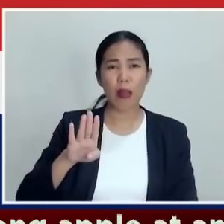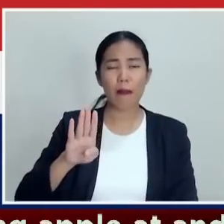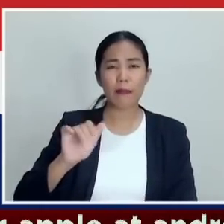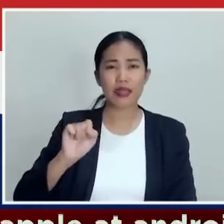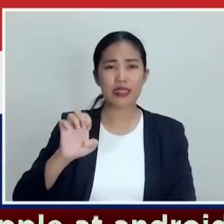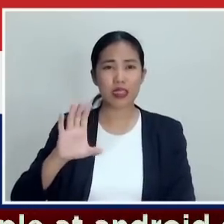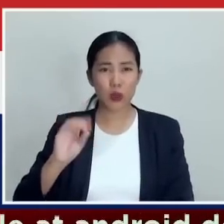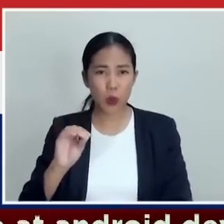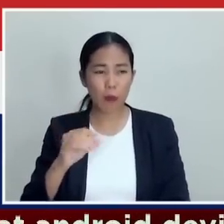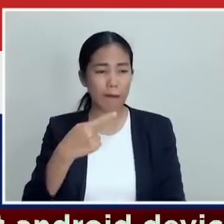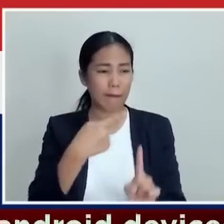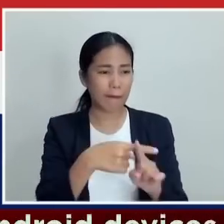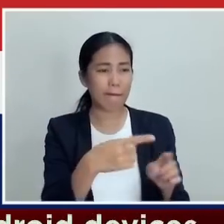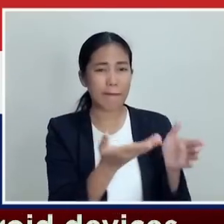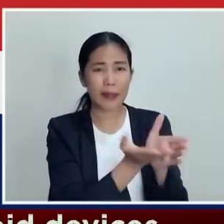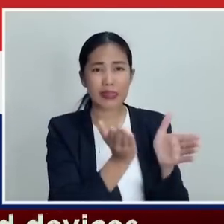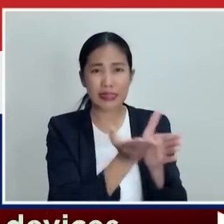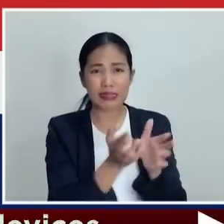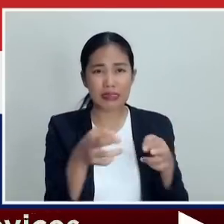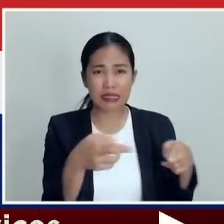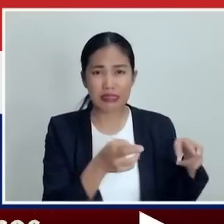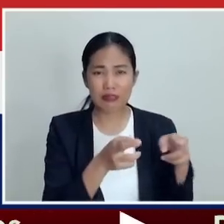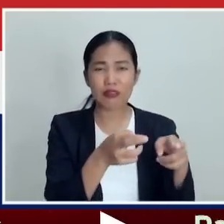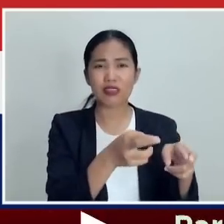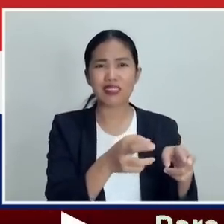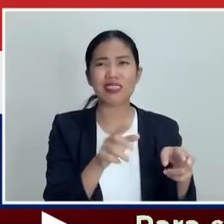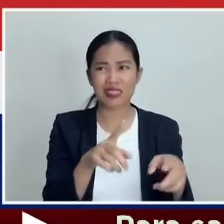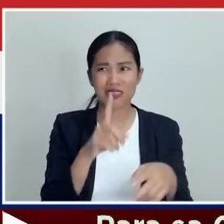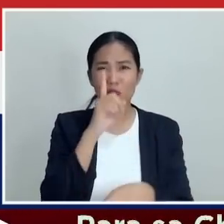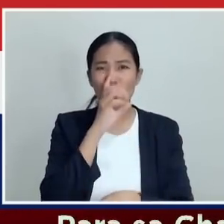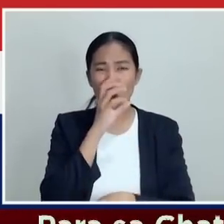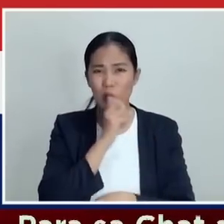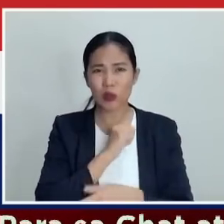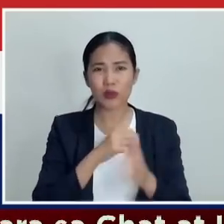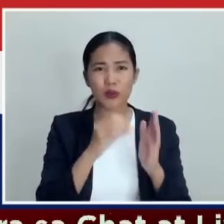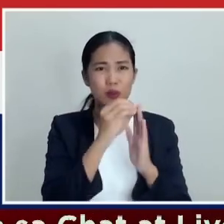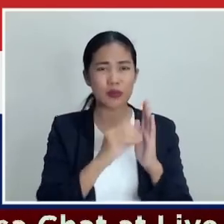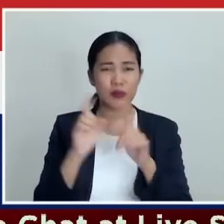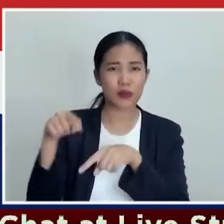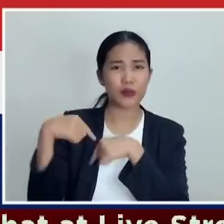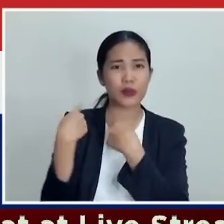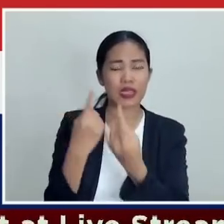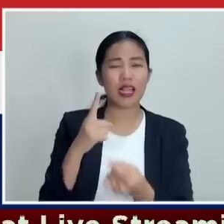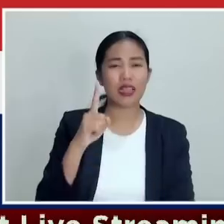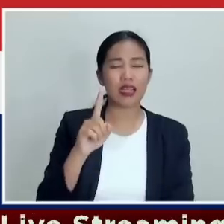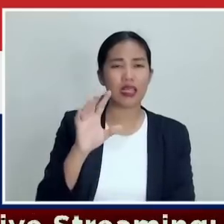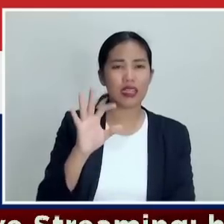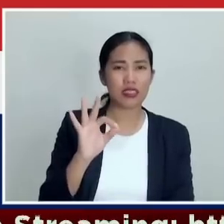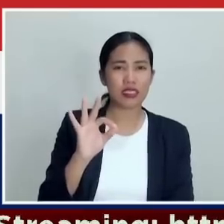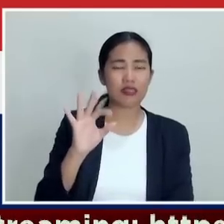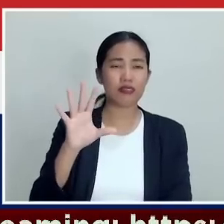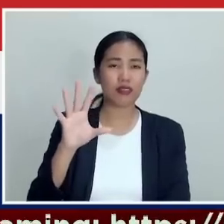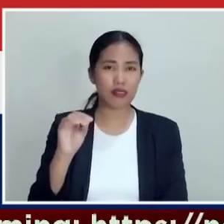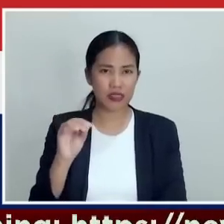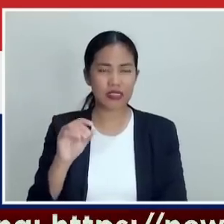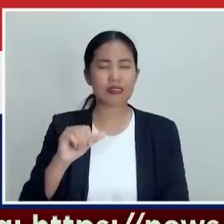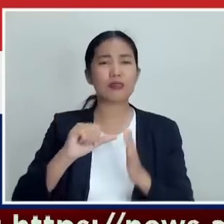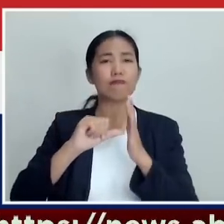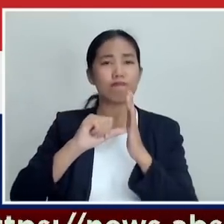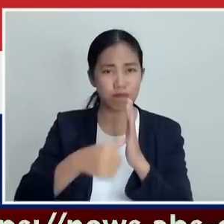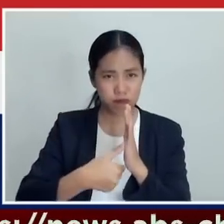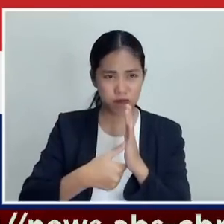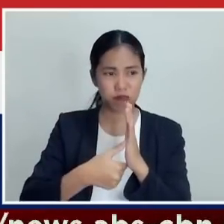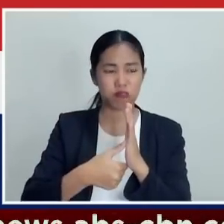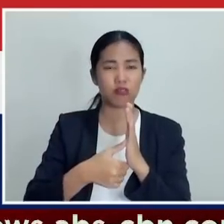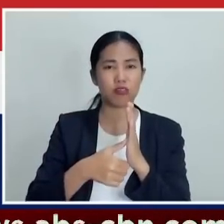mga esteros. And this is an old ordinance since the 1950s pa. This was emphasized by the City Council, reiterated